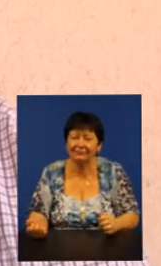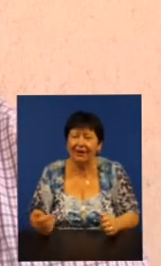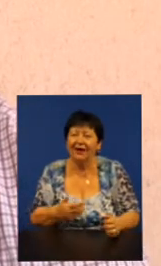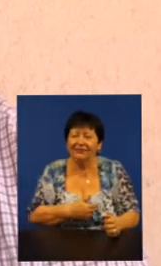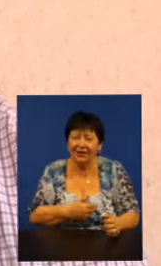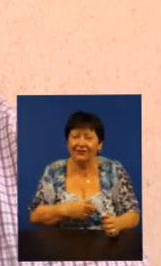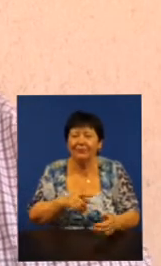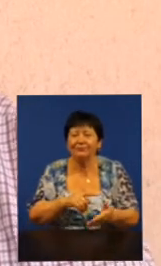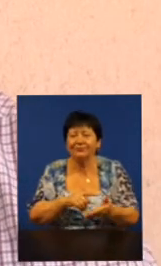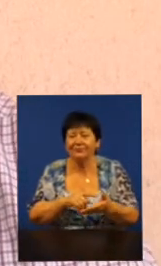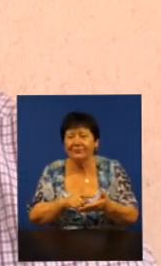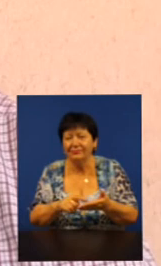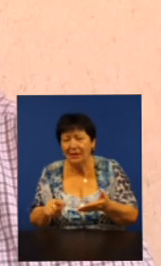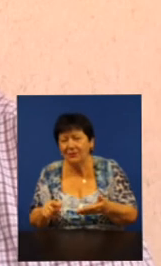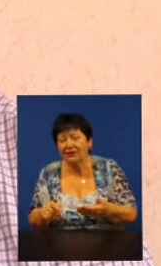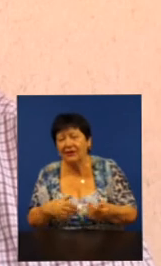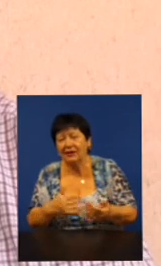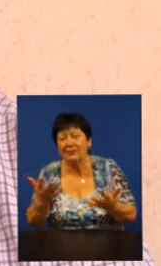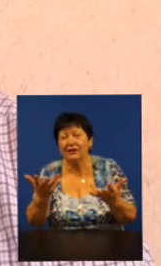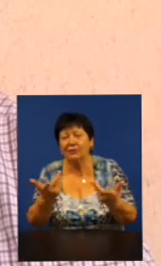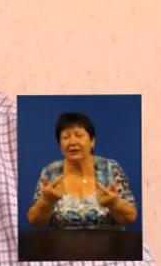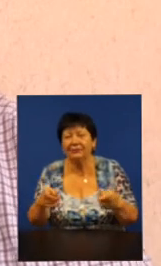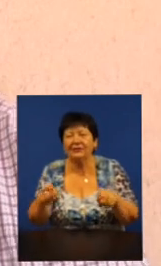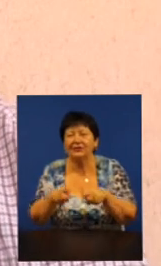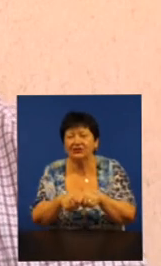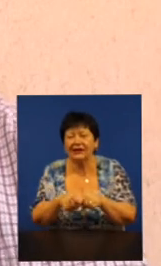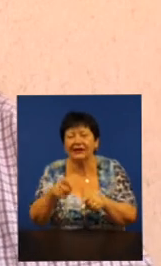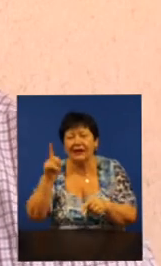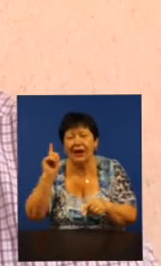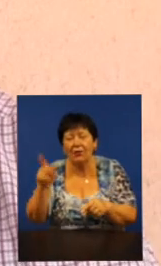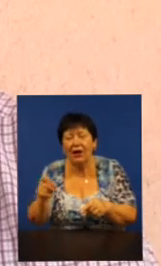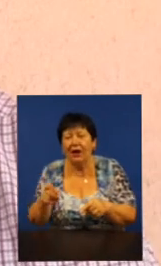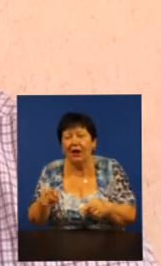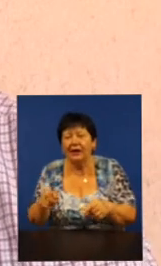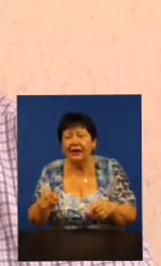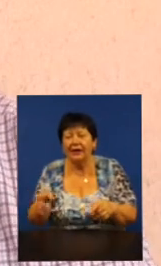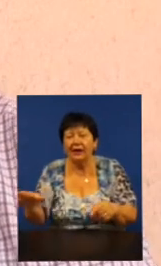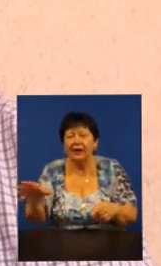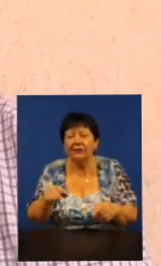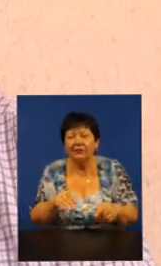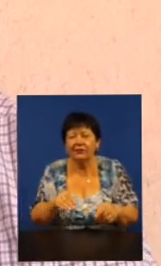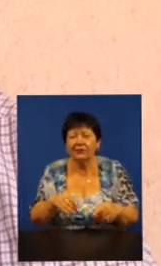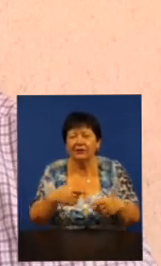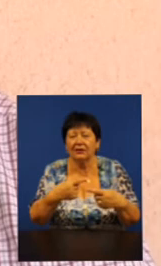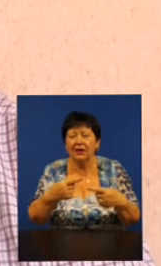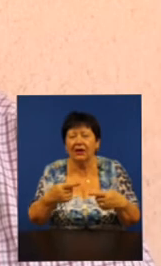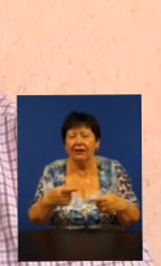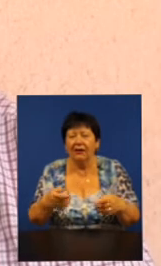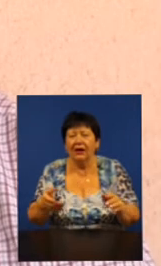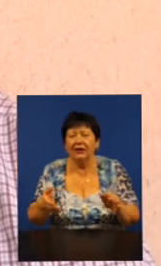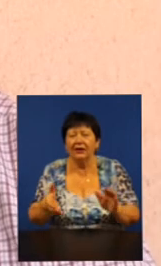vreau să menționez faptul că m-am numărat printre cei care au contribuit la înfrățirea numeroaselor